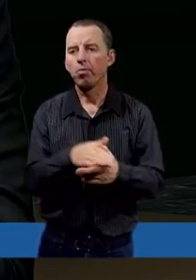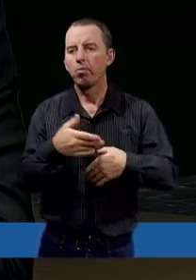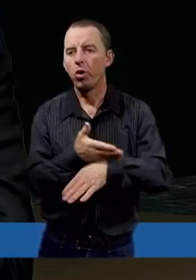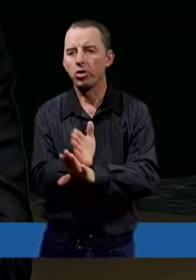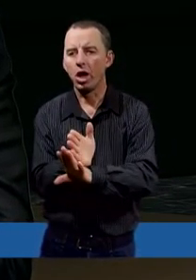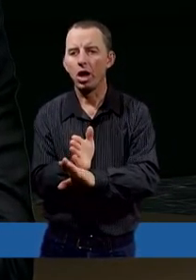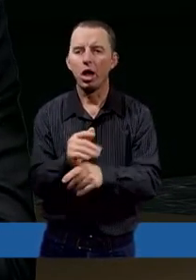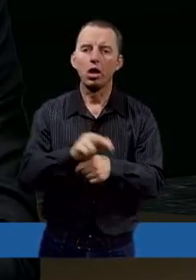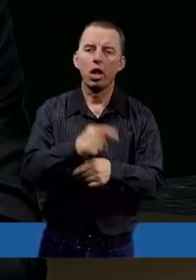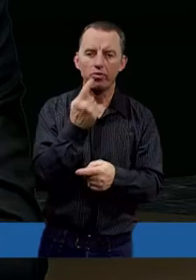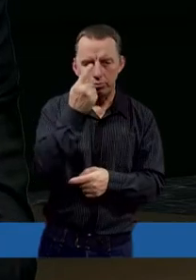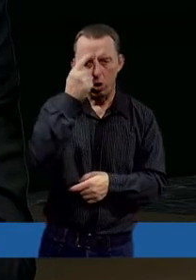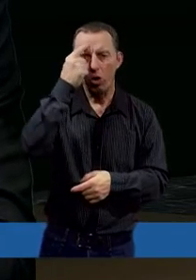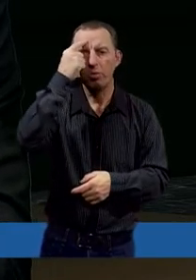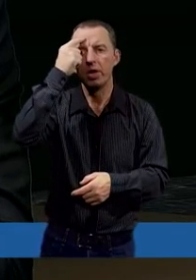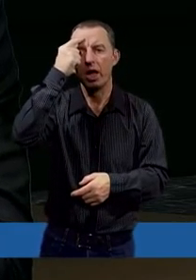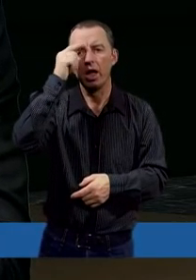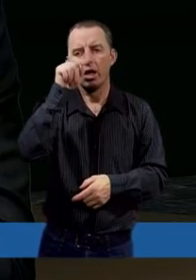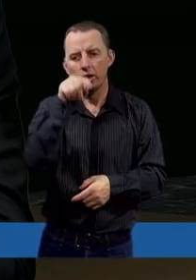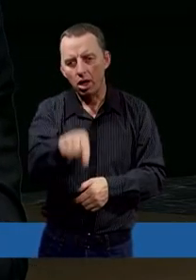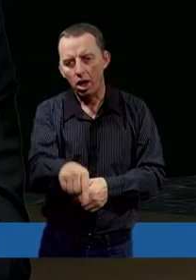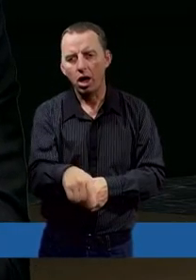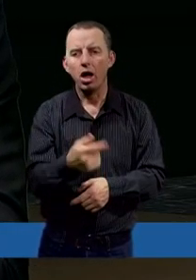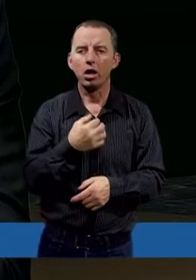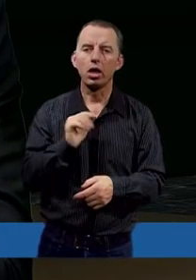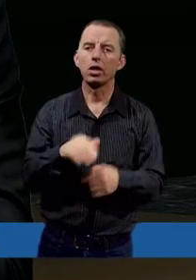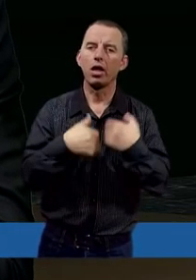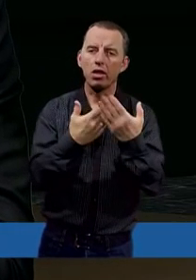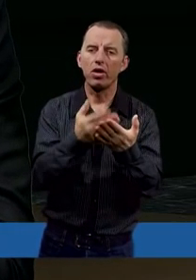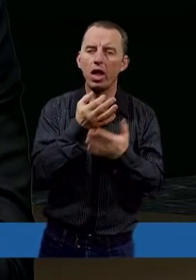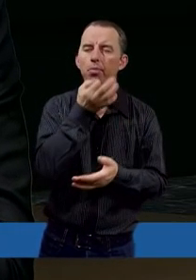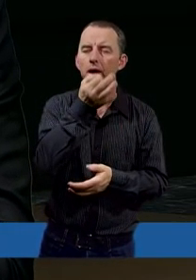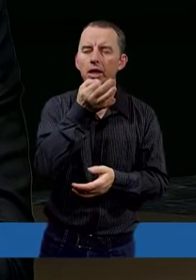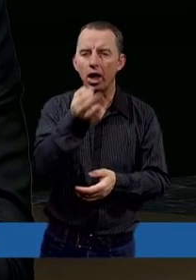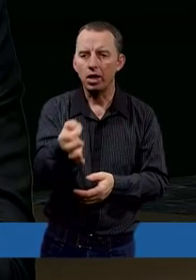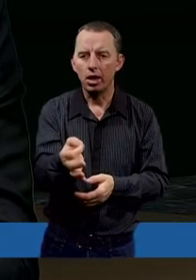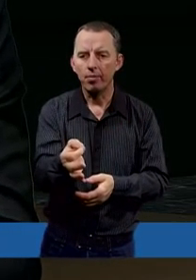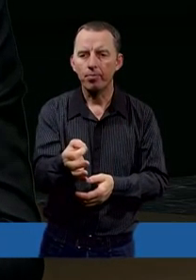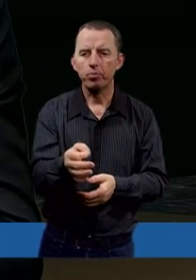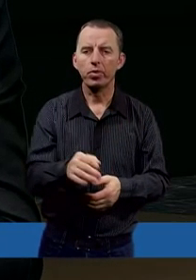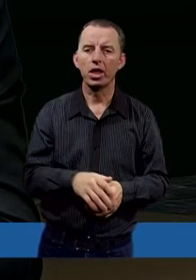jak tutaj zostało wspomniane, Jezus właśnie tak zareagował na takie pytanie.